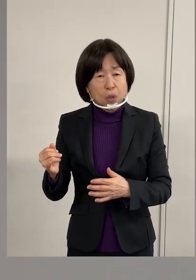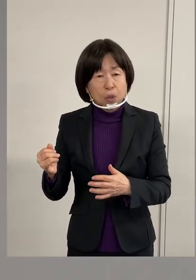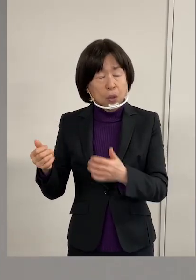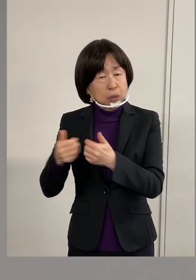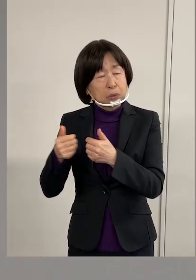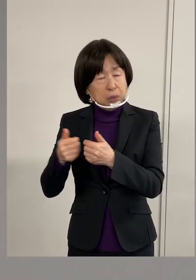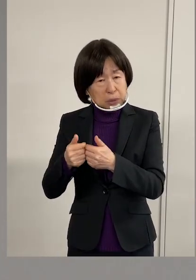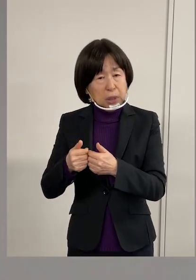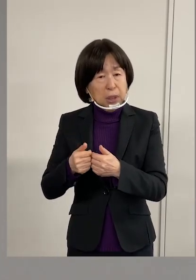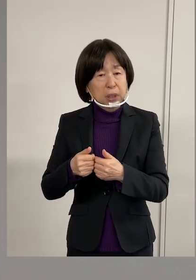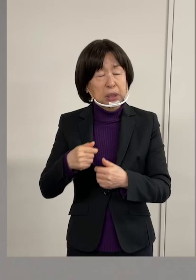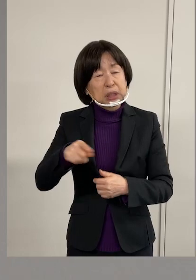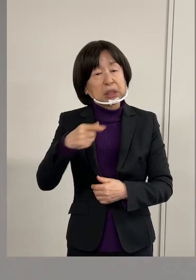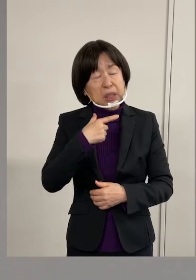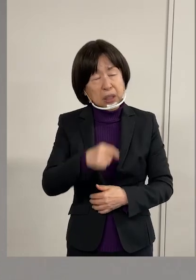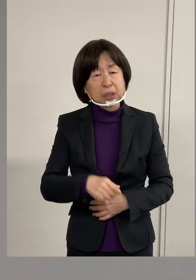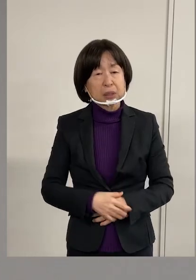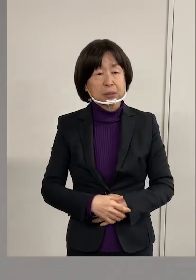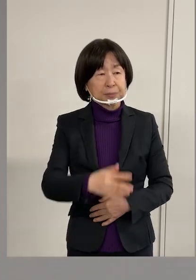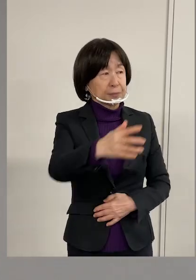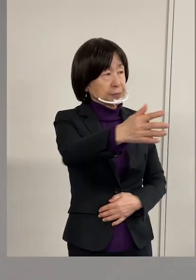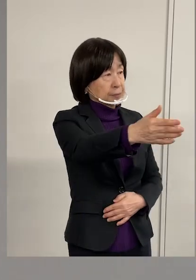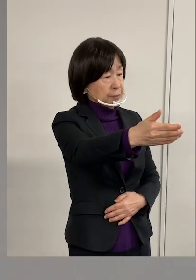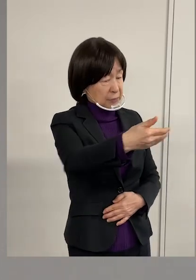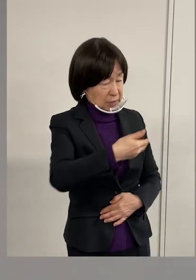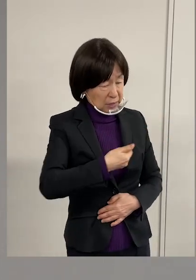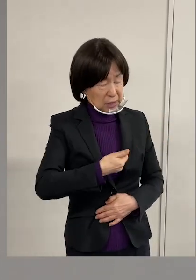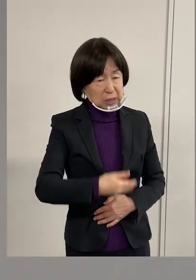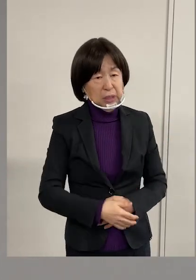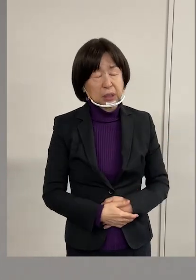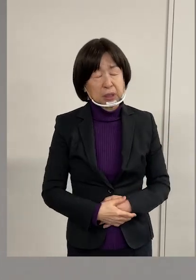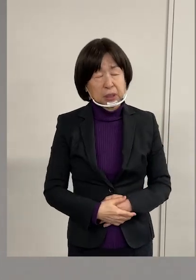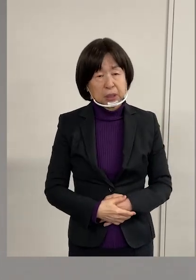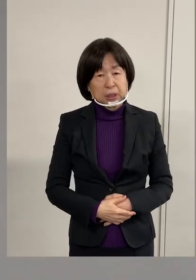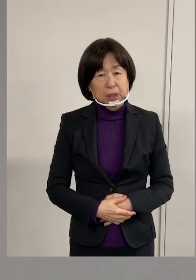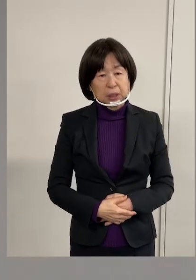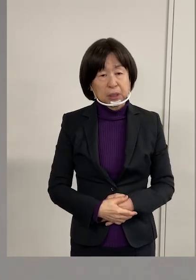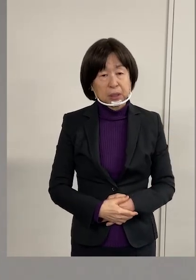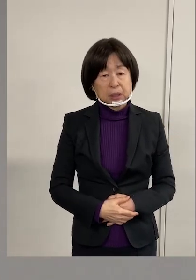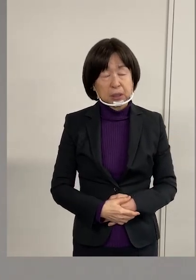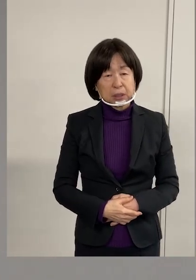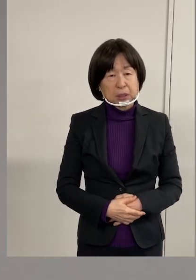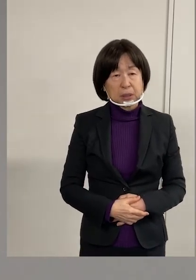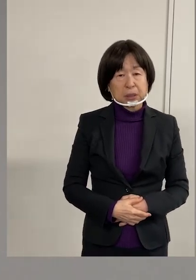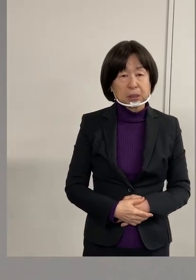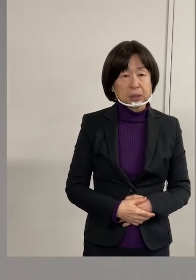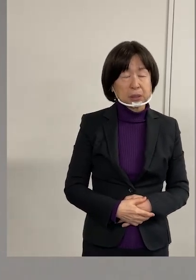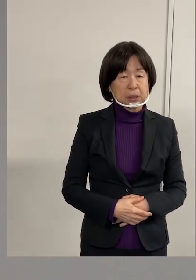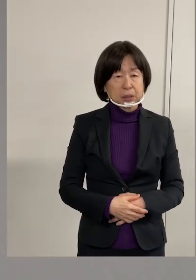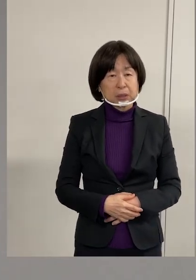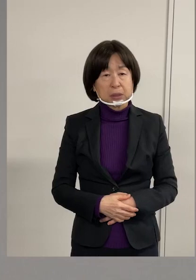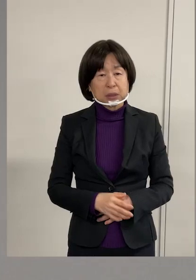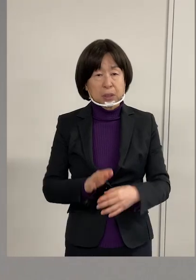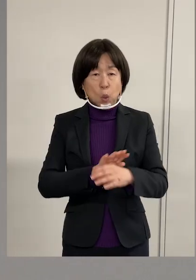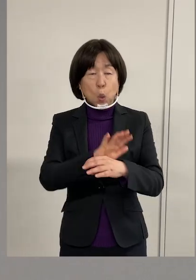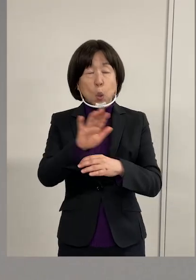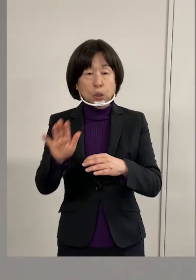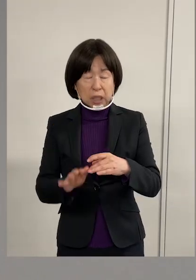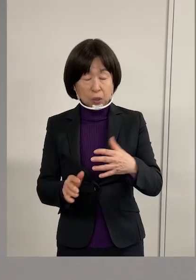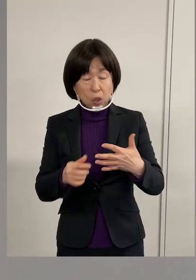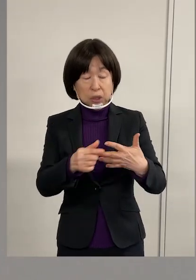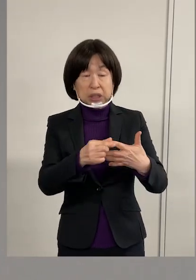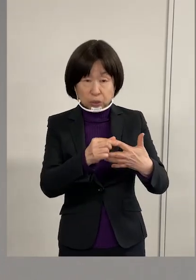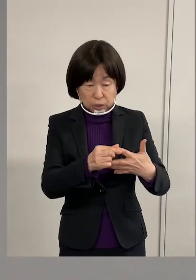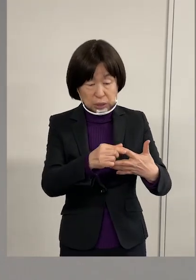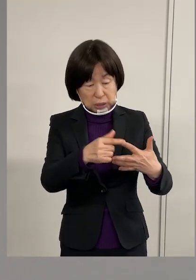います。 すいません。もう一点だけ、補足になるんですけど、先ほどなりのその二類五類の話ですが、